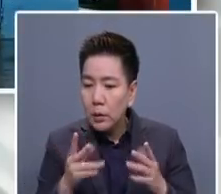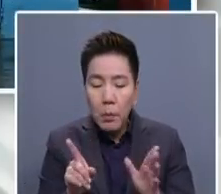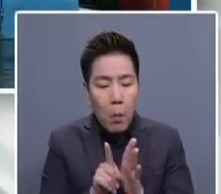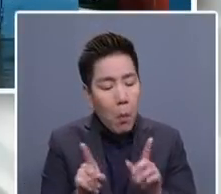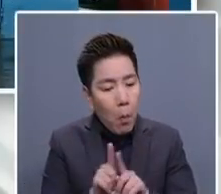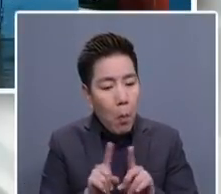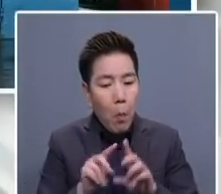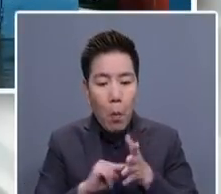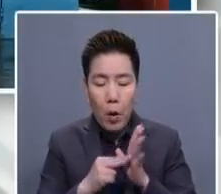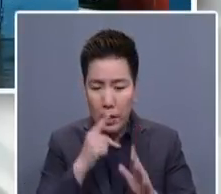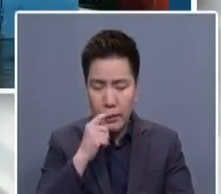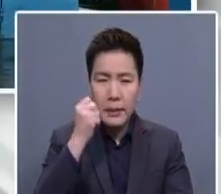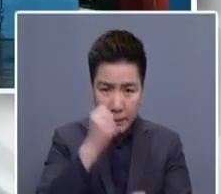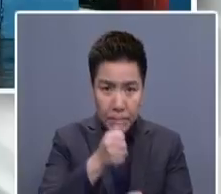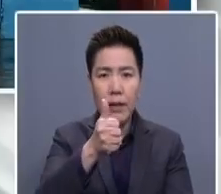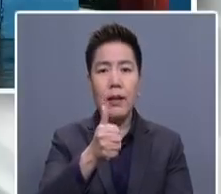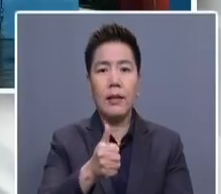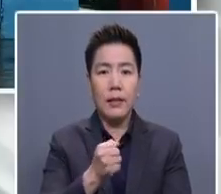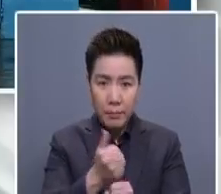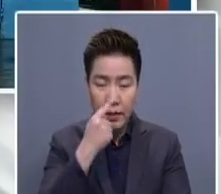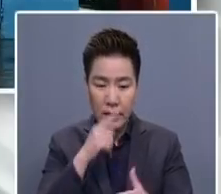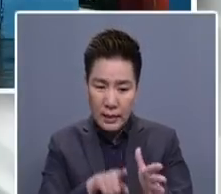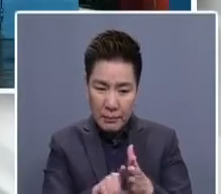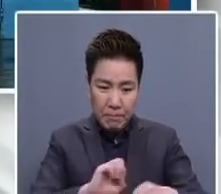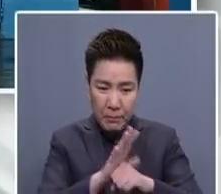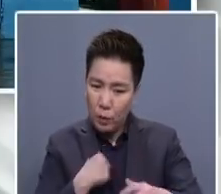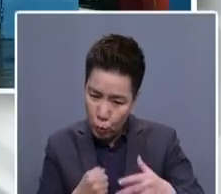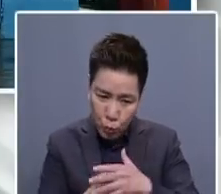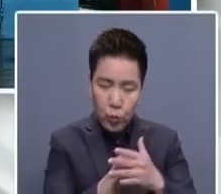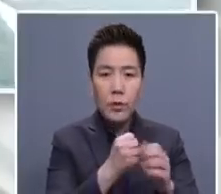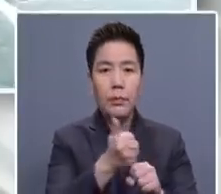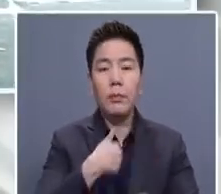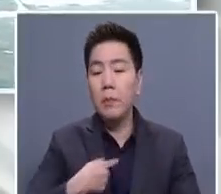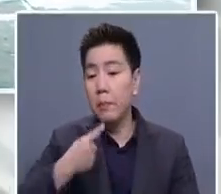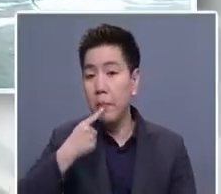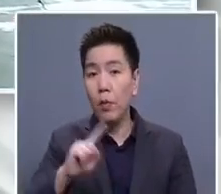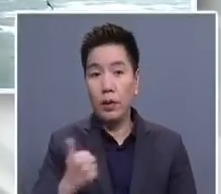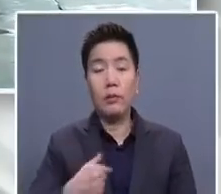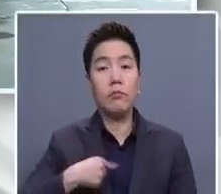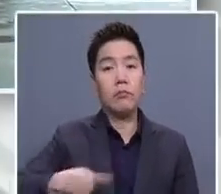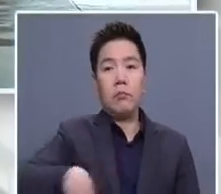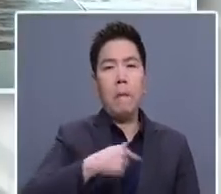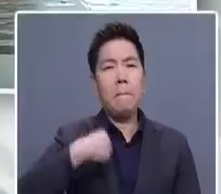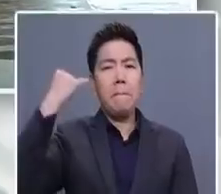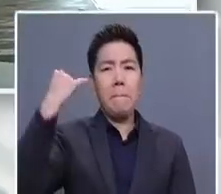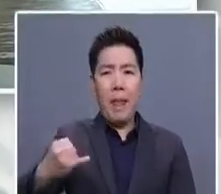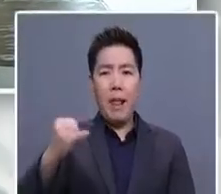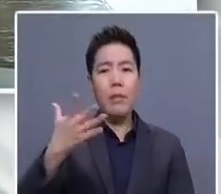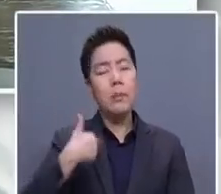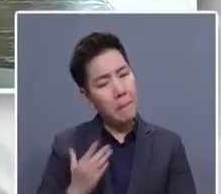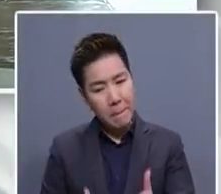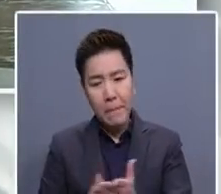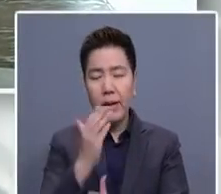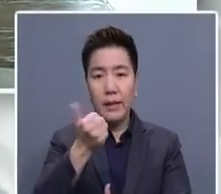ความว่ามันจะทำไม่ได้มันก็ต้องทำให้ได้ต่อสู้เอาชนะให้ได้ผมยังยืนยันว่าเราไม่แพ้แน่นอนเราจะผ่านไปด้วยกันเพ